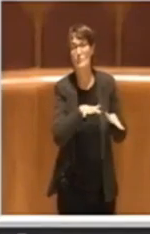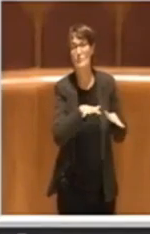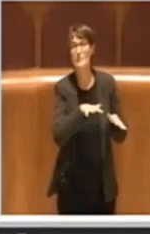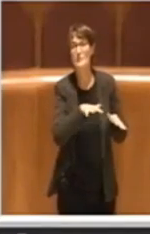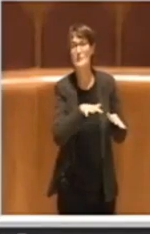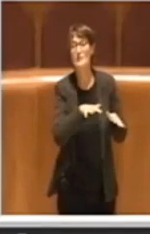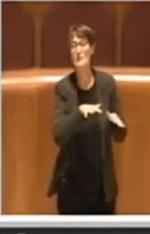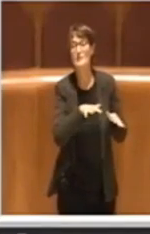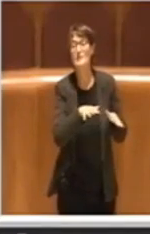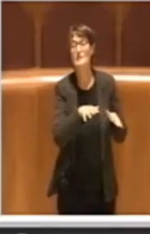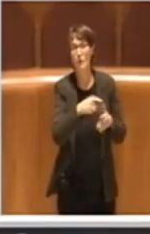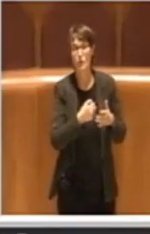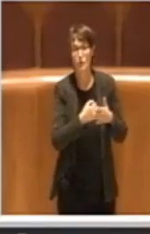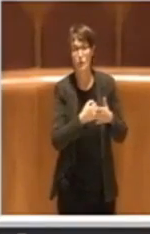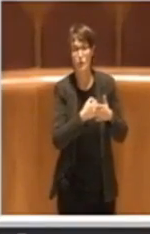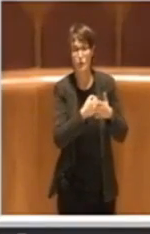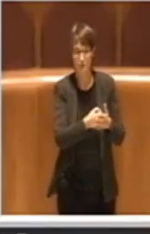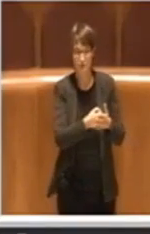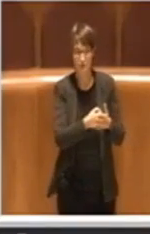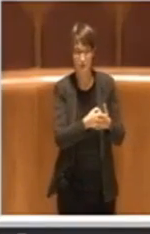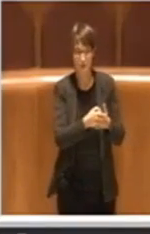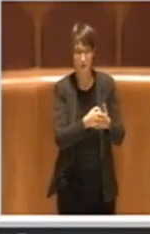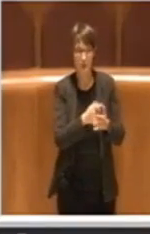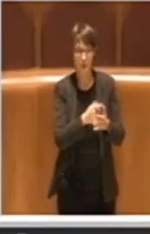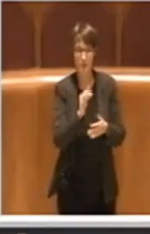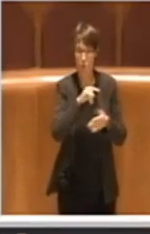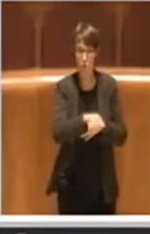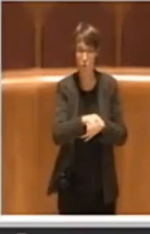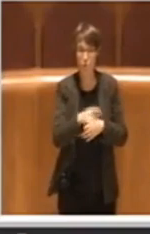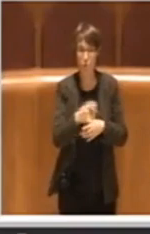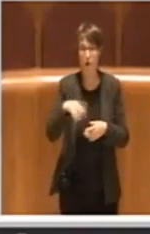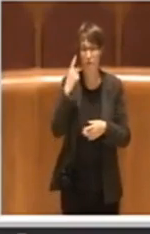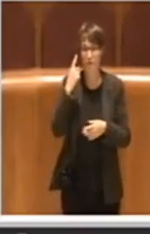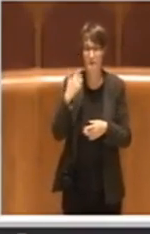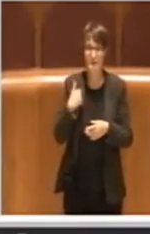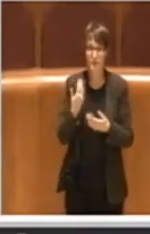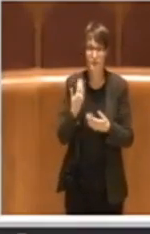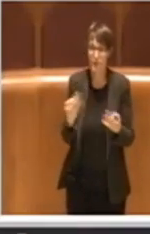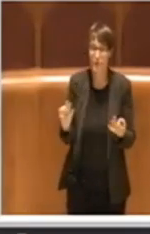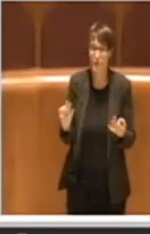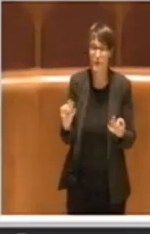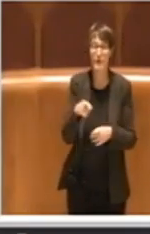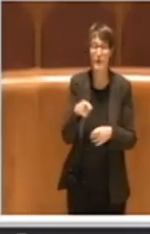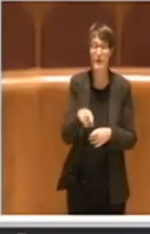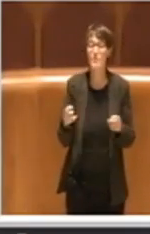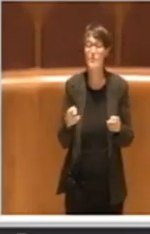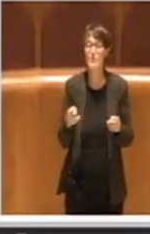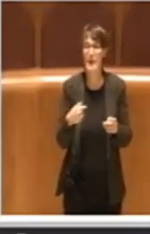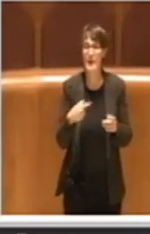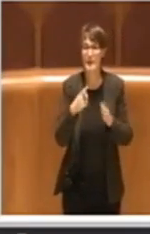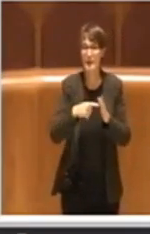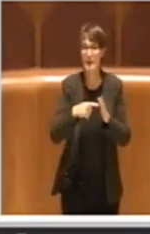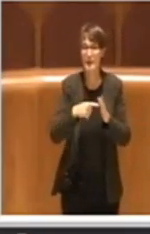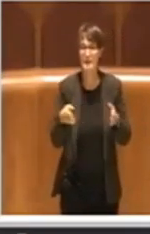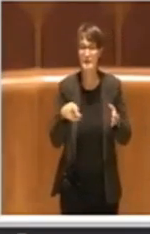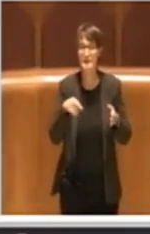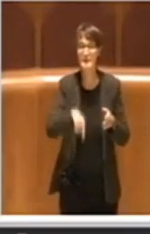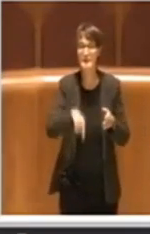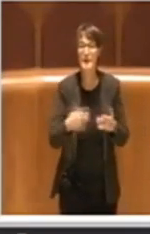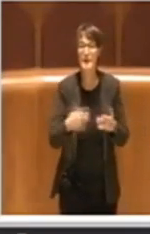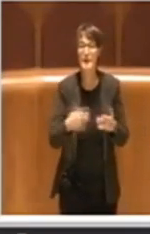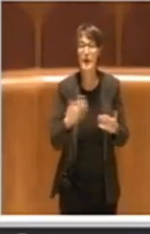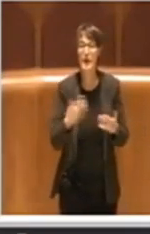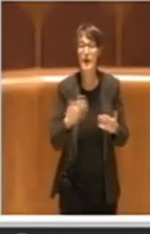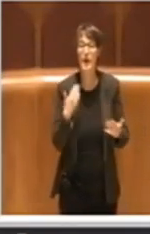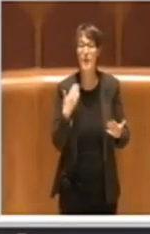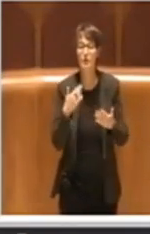sappiamo tutti dei nostri ragazzi che in questi in questi mesi di emergenza sanitaria nelle scuole magari